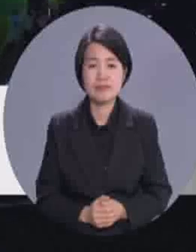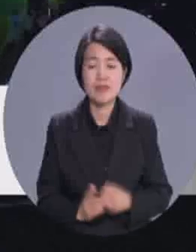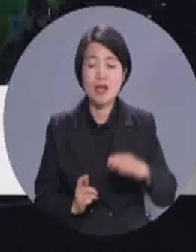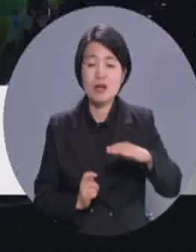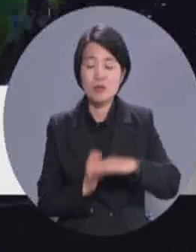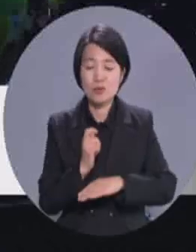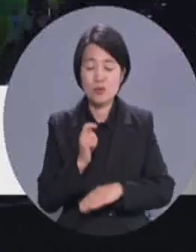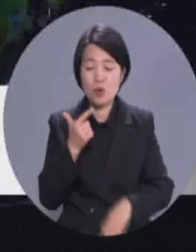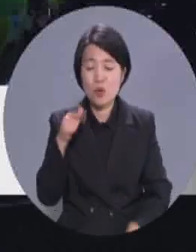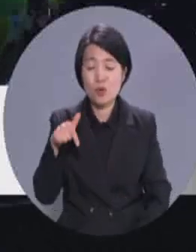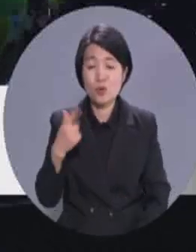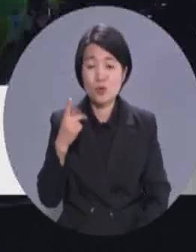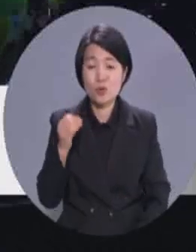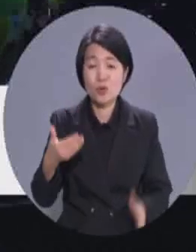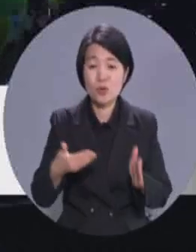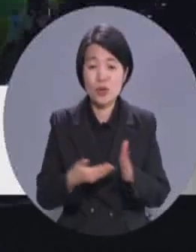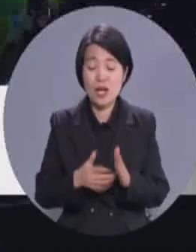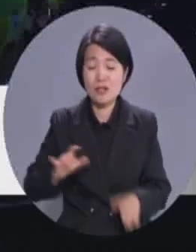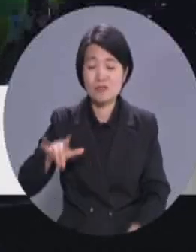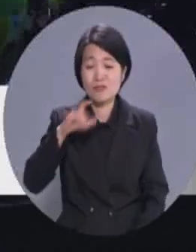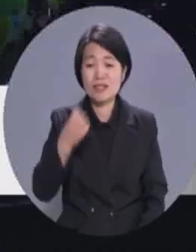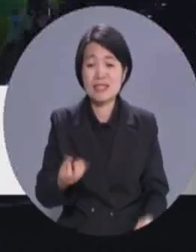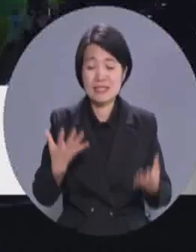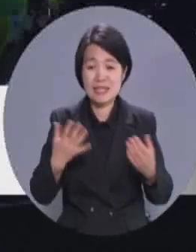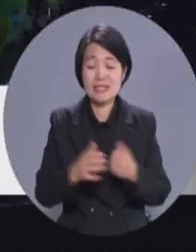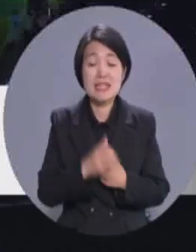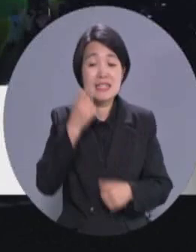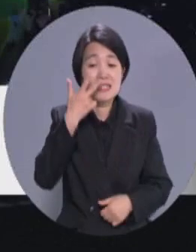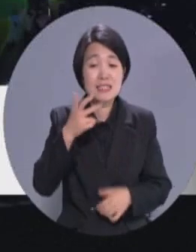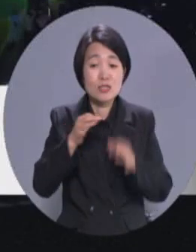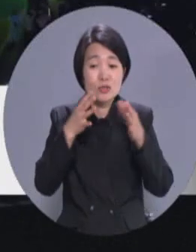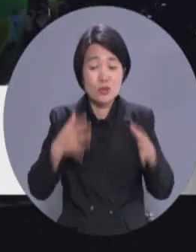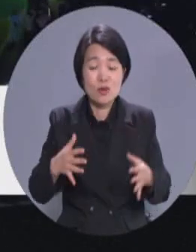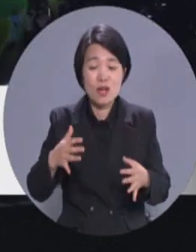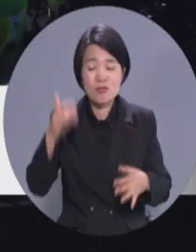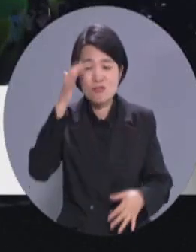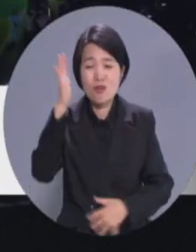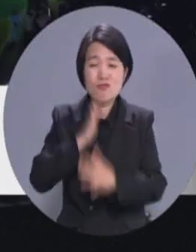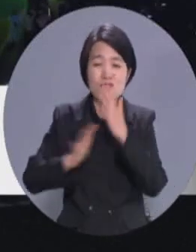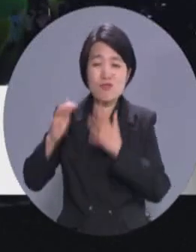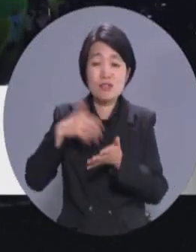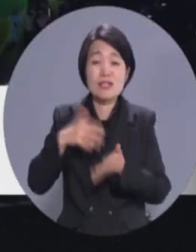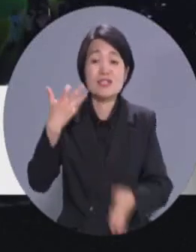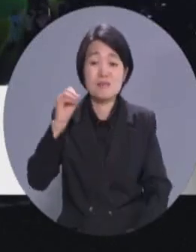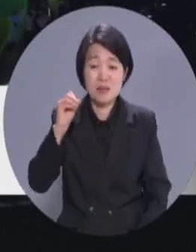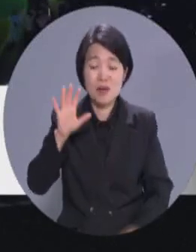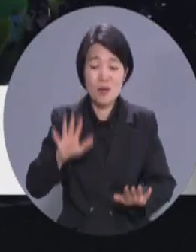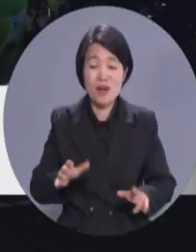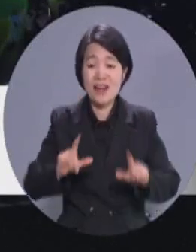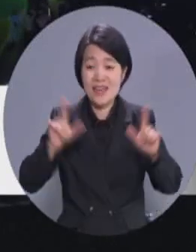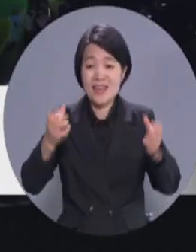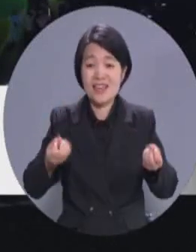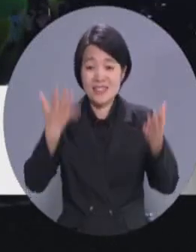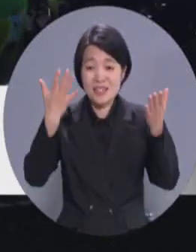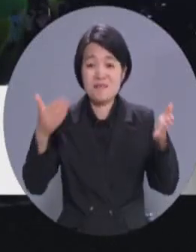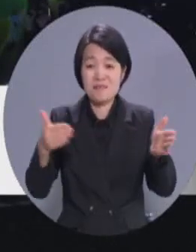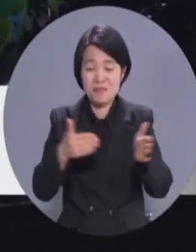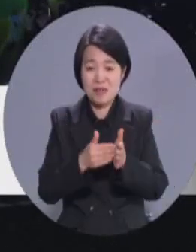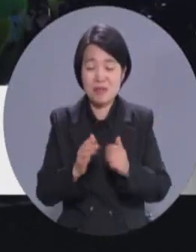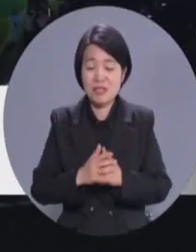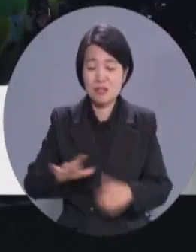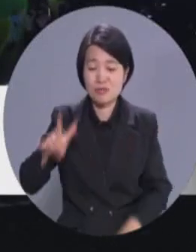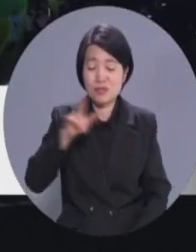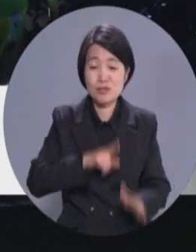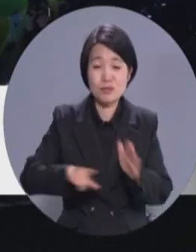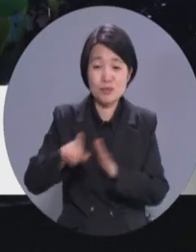고흥 녹동항 드론 쇼가 7개월 동안 18만 명의 관람객을 끌어모으며 올해 공연을 마무리했습니다 드론 산업